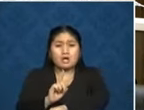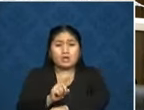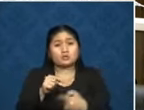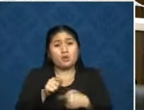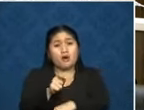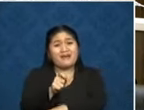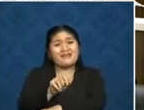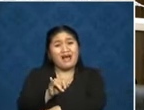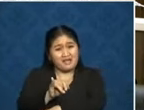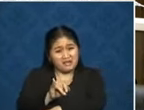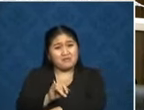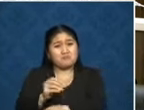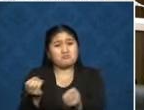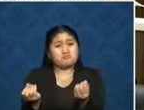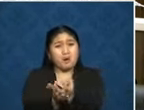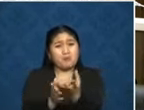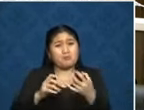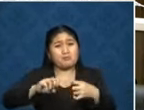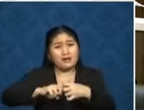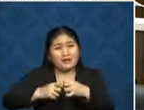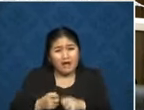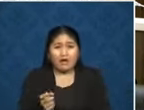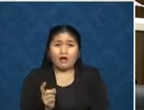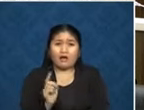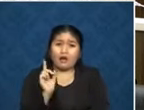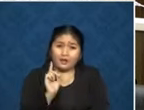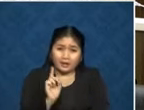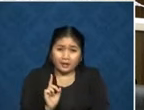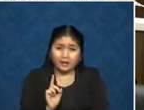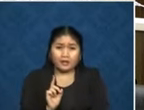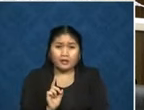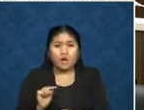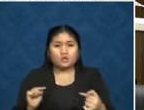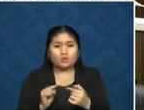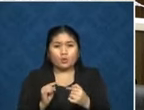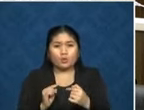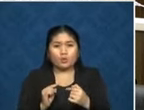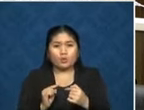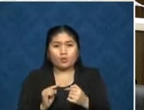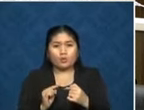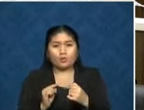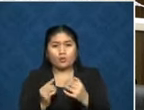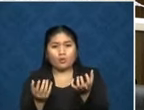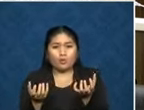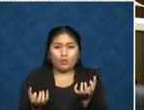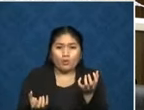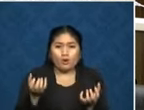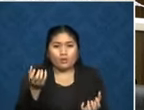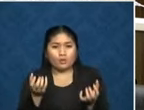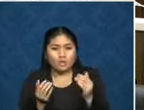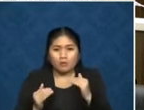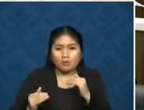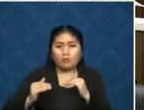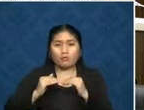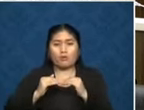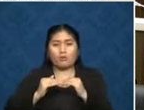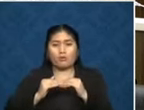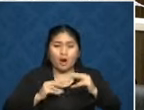จะกลายเป็นปัญหาเกิดขึ้นในแง่ของความยุติธรรมในแง่ของการควบคุมความเป็น